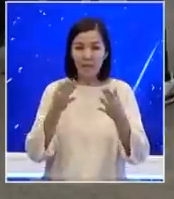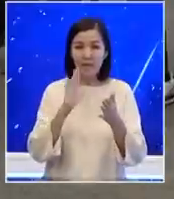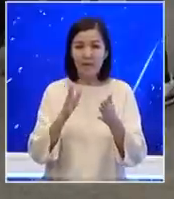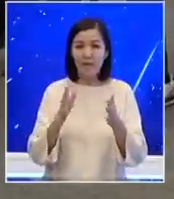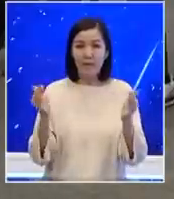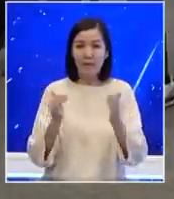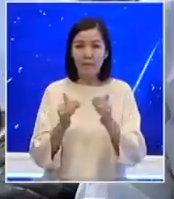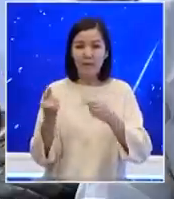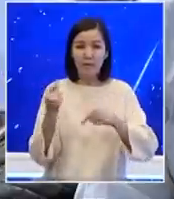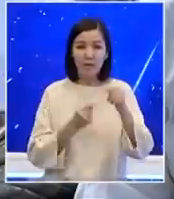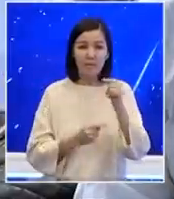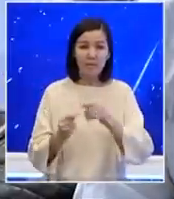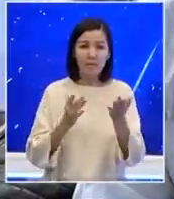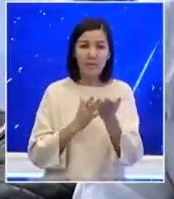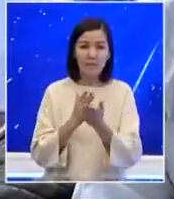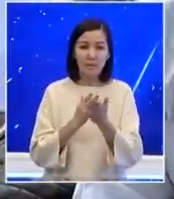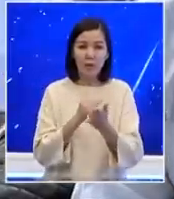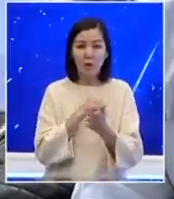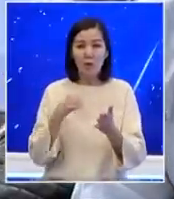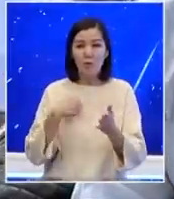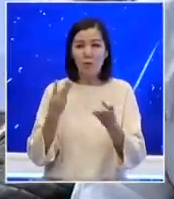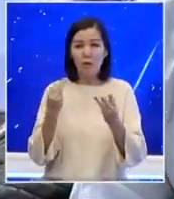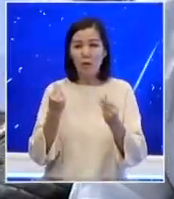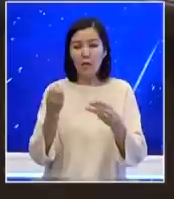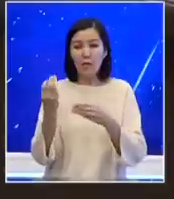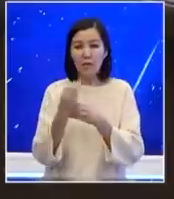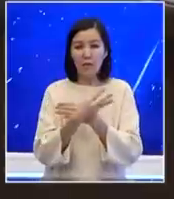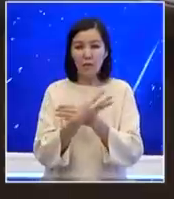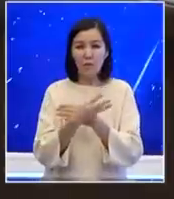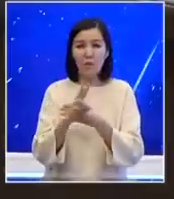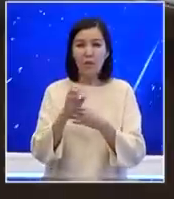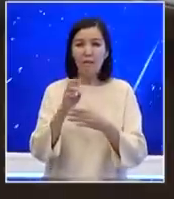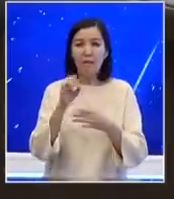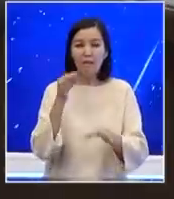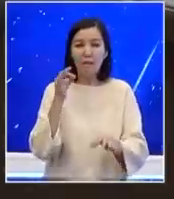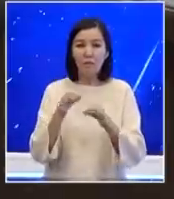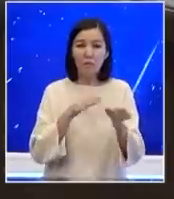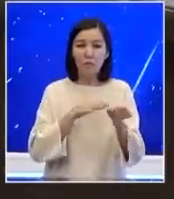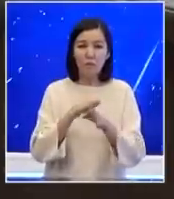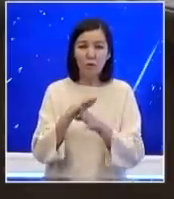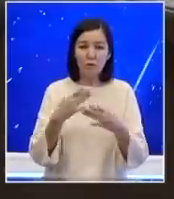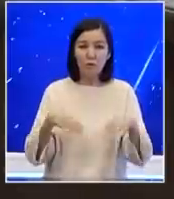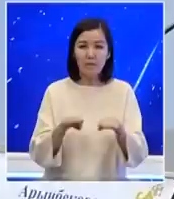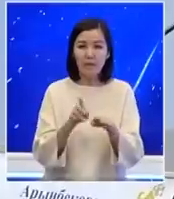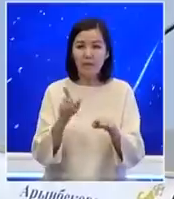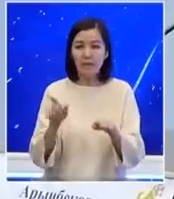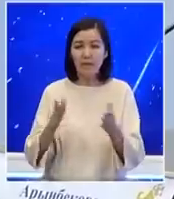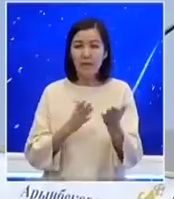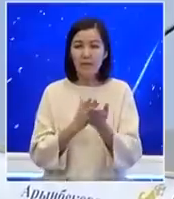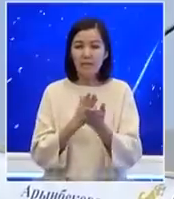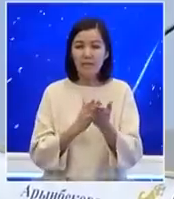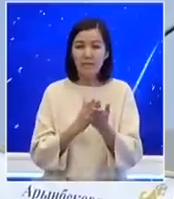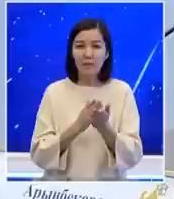микробизнес субъектілерінің қызметкерлері, өз-өзін қаржыландырушылар, нотариус, жеке сот орындаушылары сынды тұлғалар, тағы қызметінен